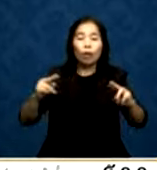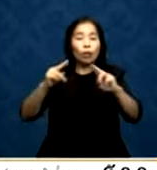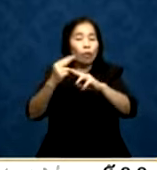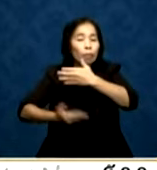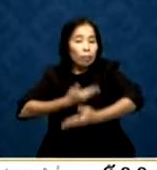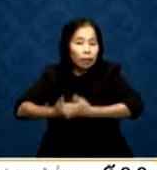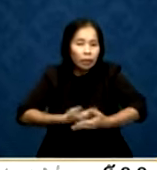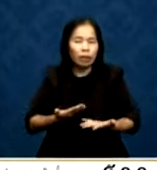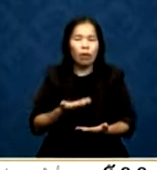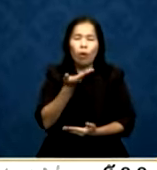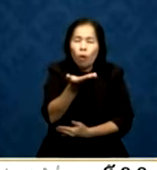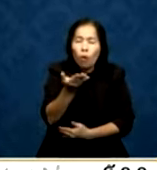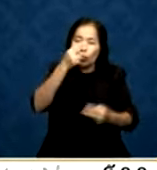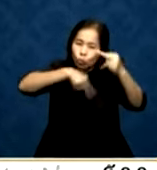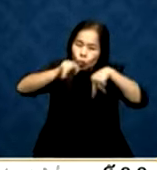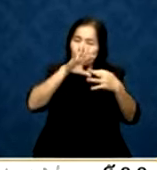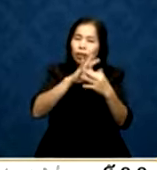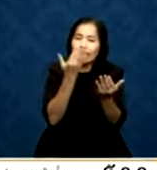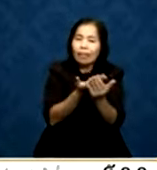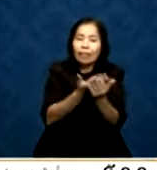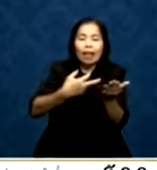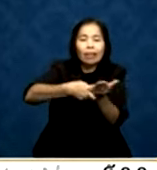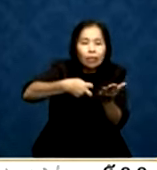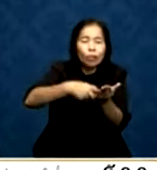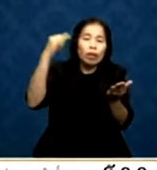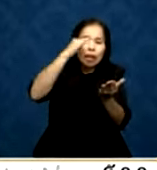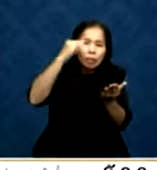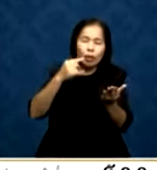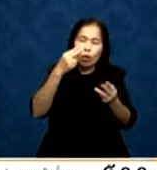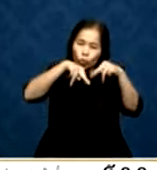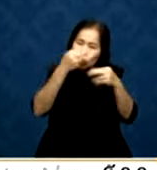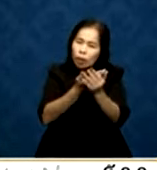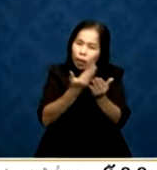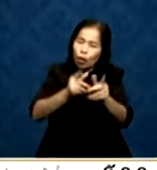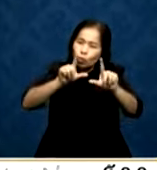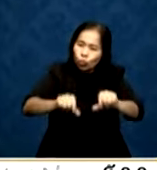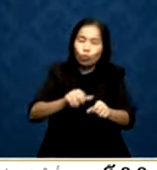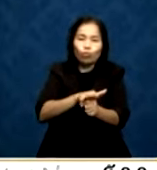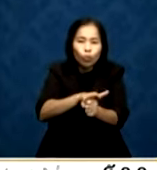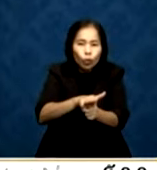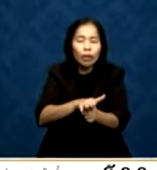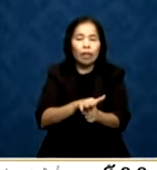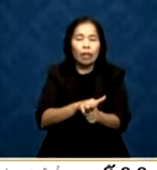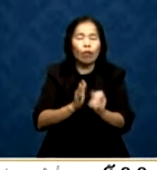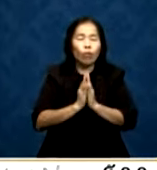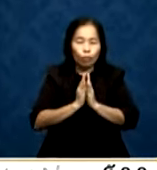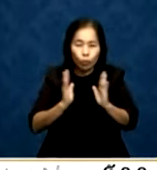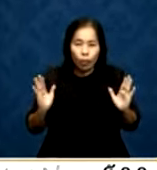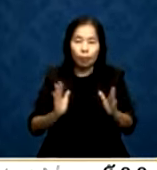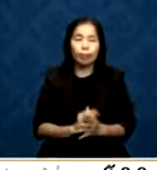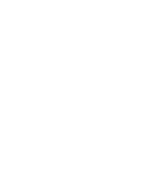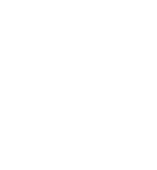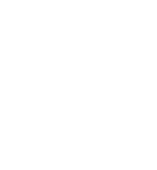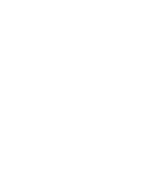านิจ ช่วย stehenราคาโดยสารพิจารณาให้มันสมเหตุ สมผลจะขอประคเป็อย่างยิ่งครัามธารณ